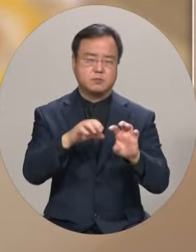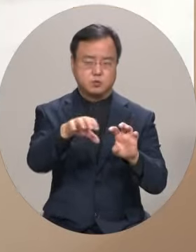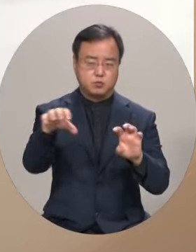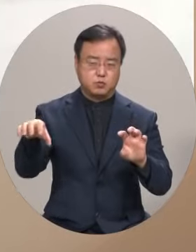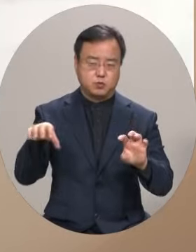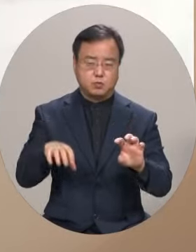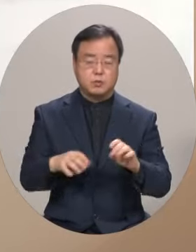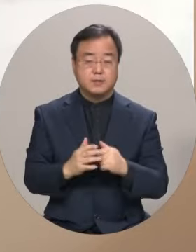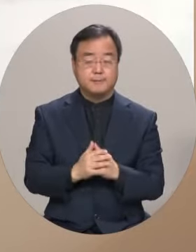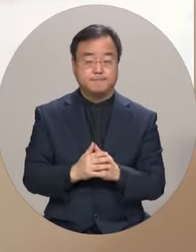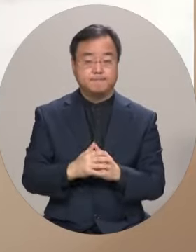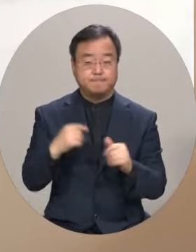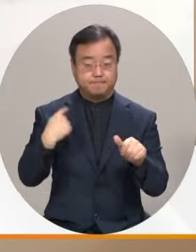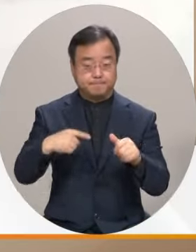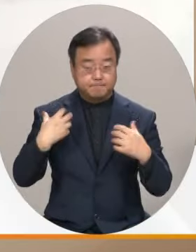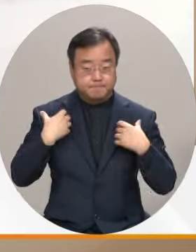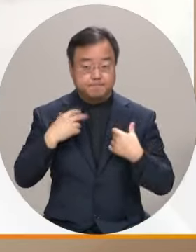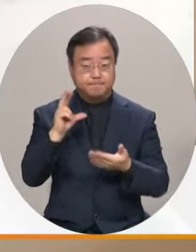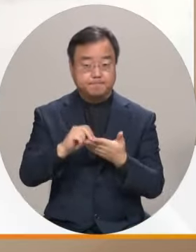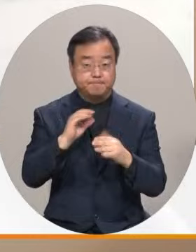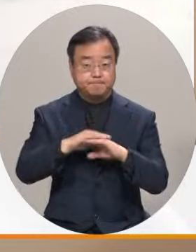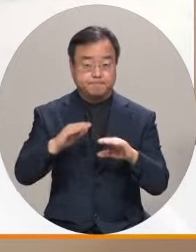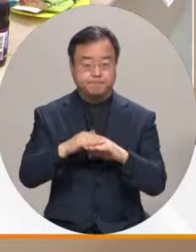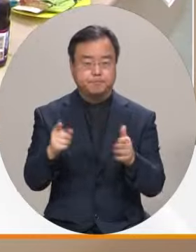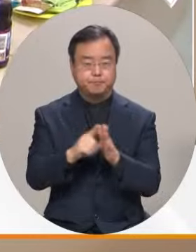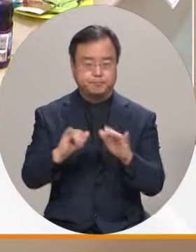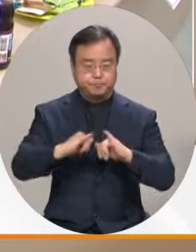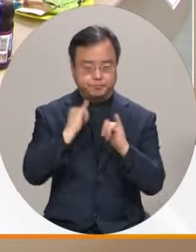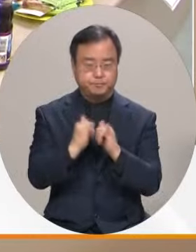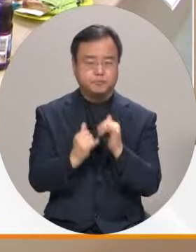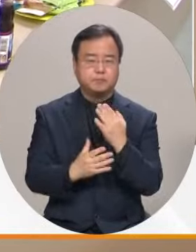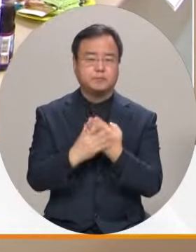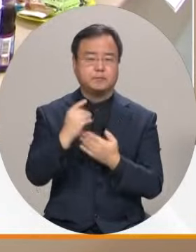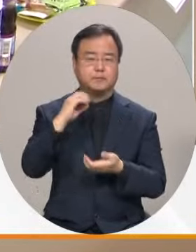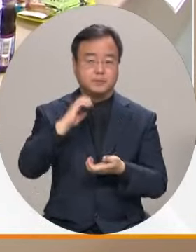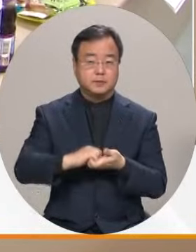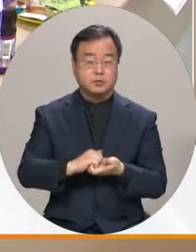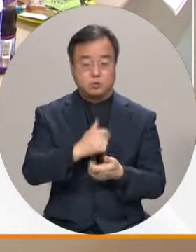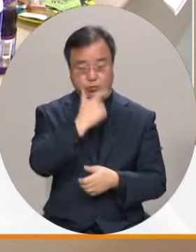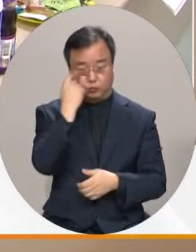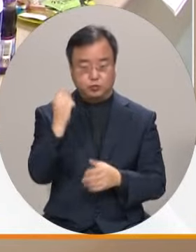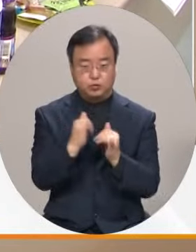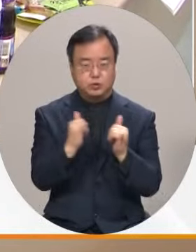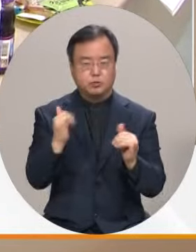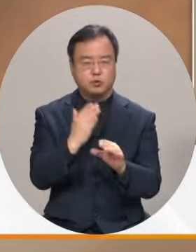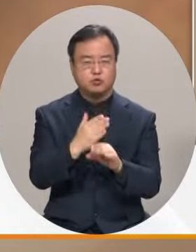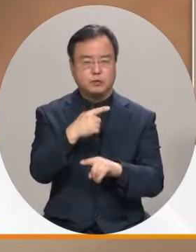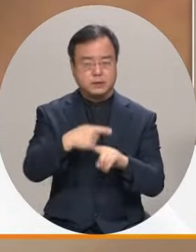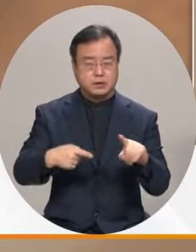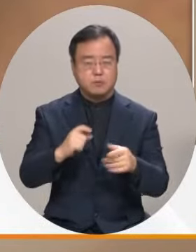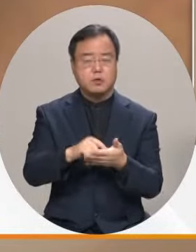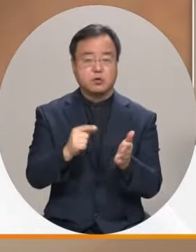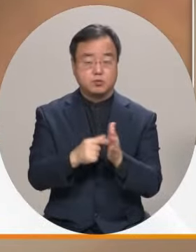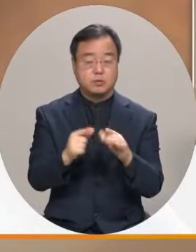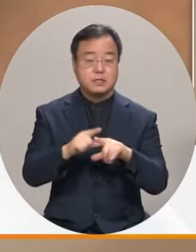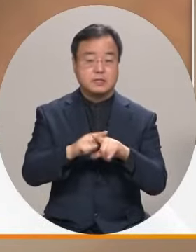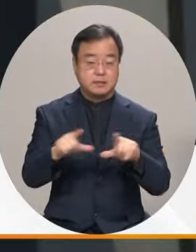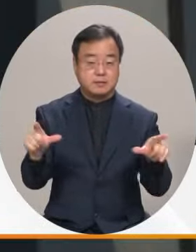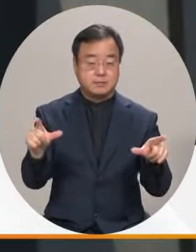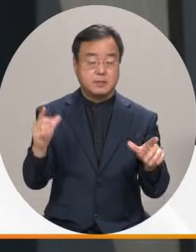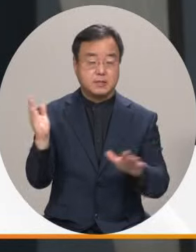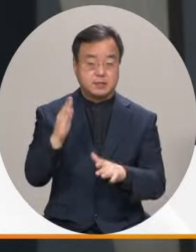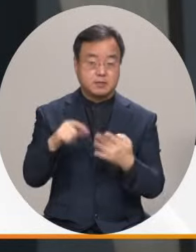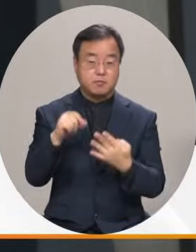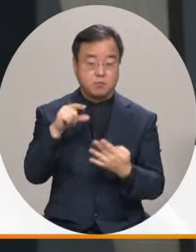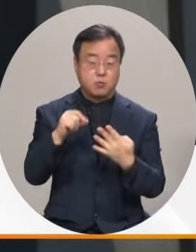이런 문제를 해소하기 위해 사회통합 전형에서 정원을 채우지 못한 인원의 절반까지는 일반 전형으로 선발할